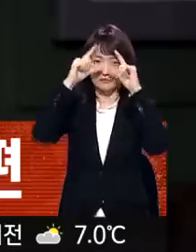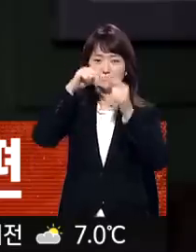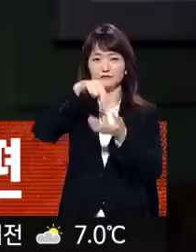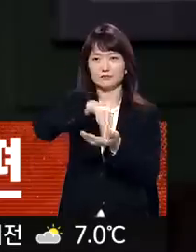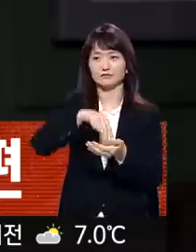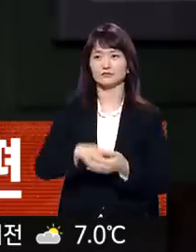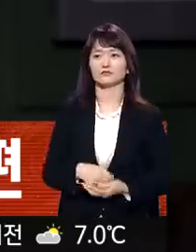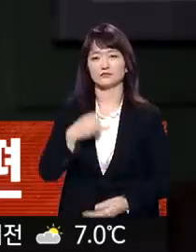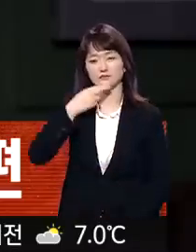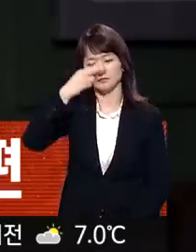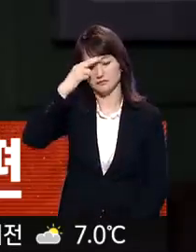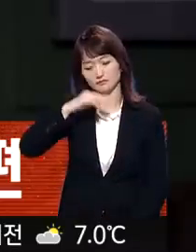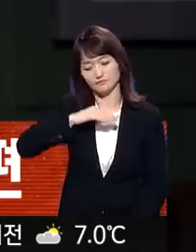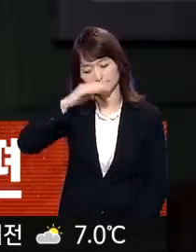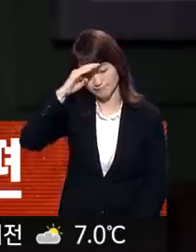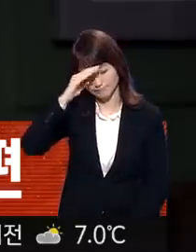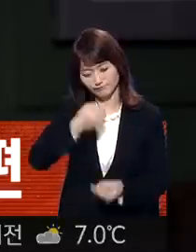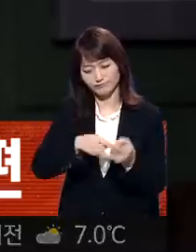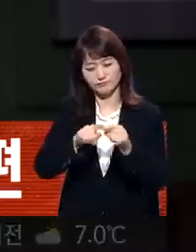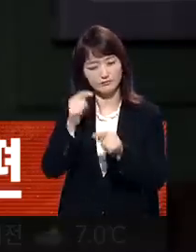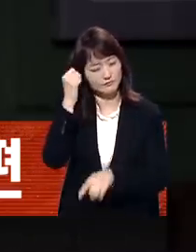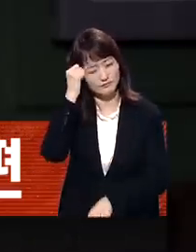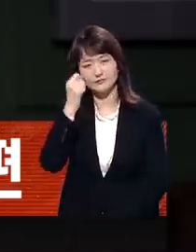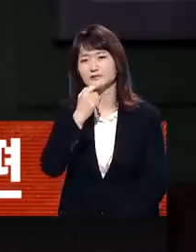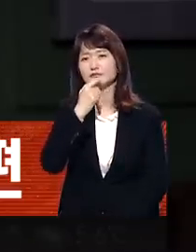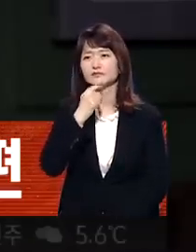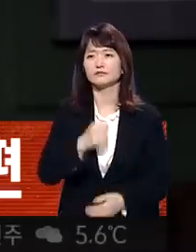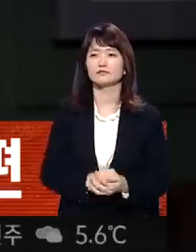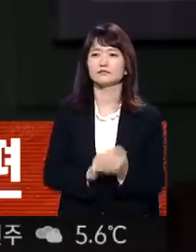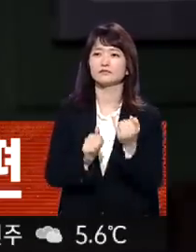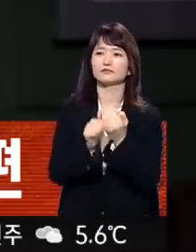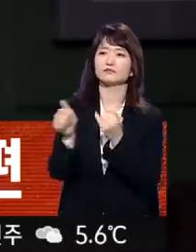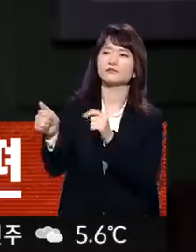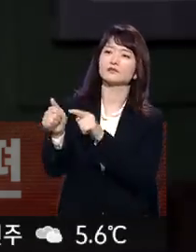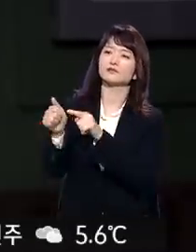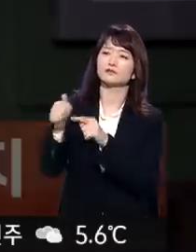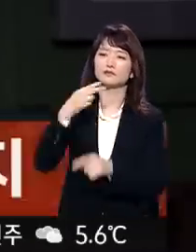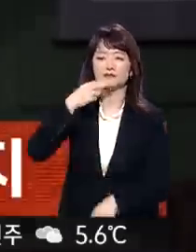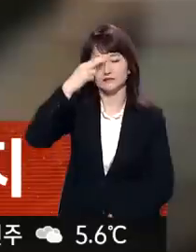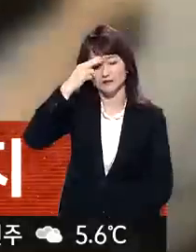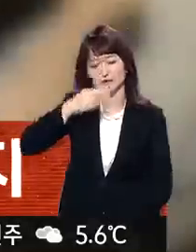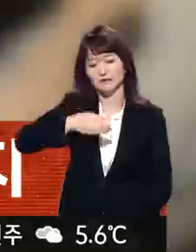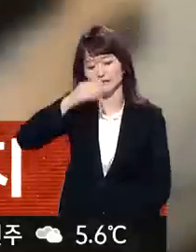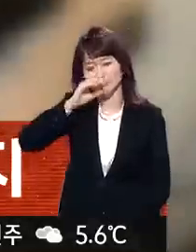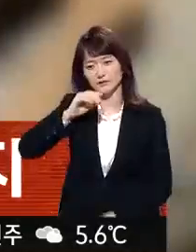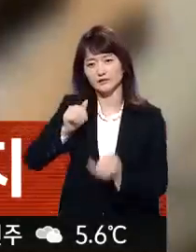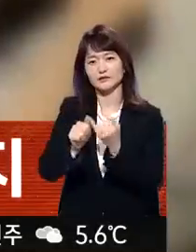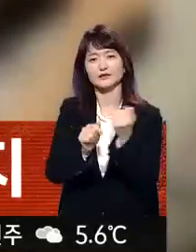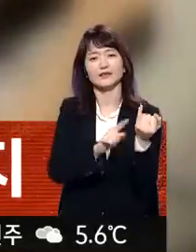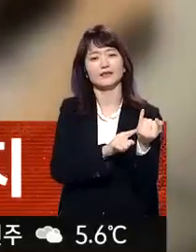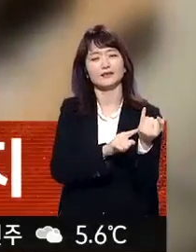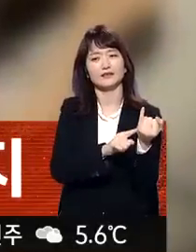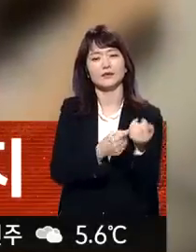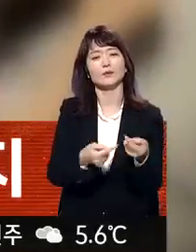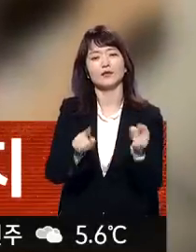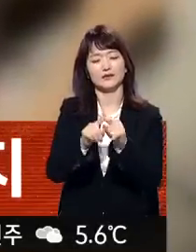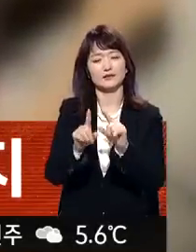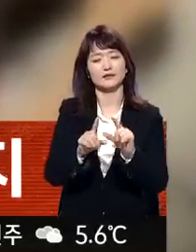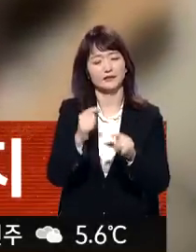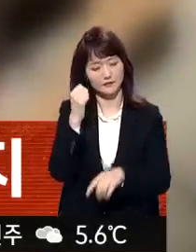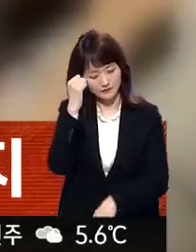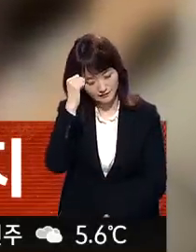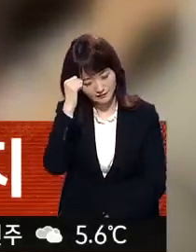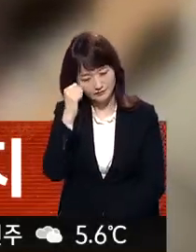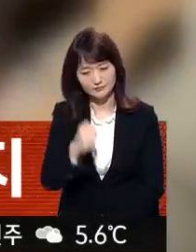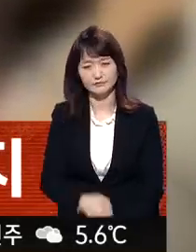취한 날만큼은 정말 같이 자고 싶지가 않은데 이 남편이 또 그렇게 술만 마시면 신 씨를 찾는다고 합니다. 오,